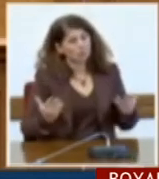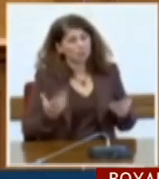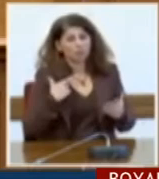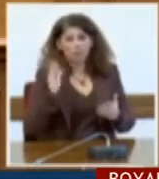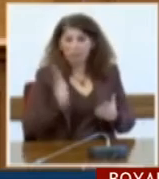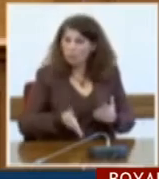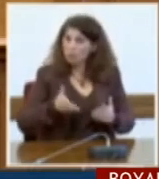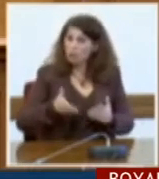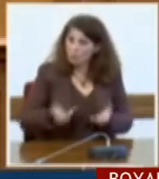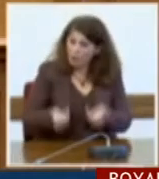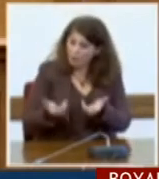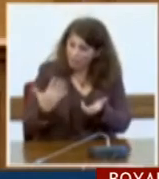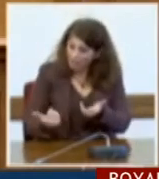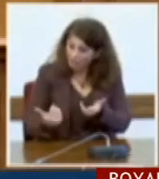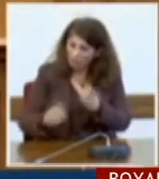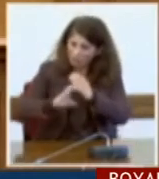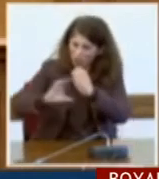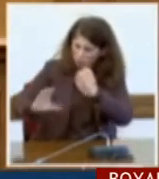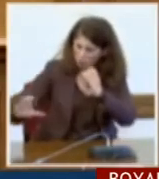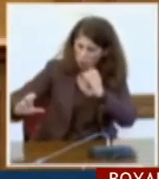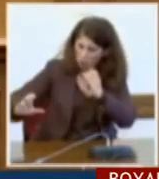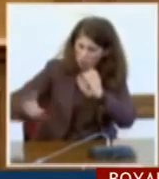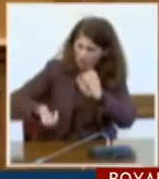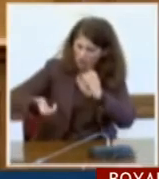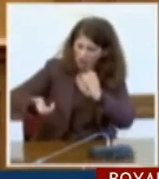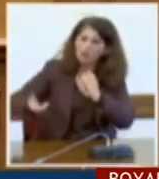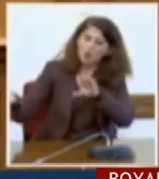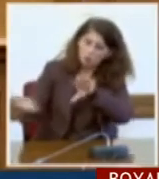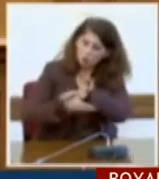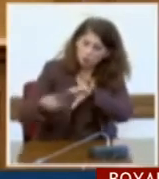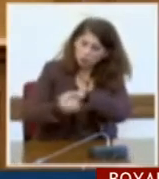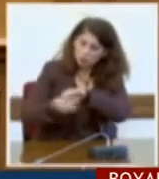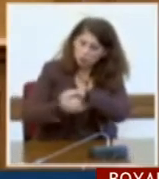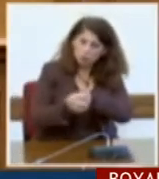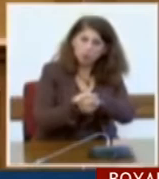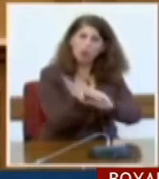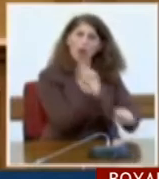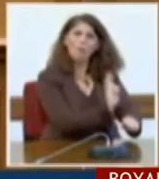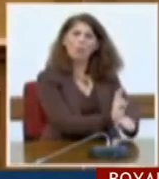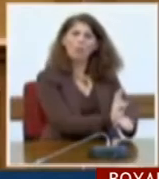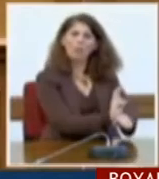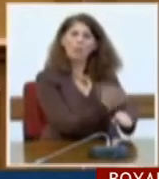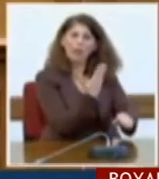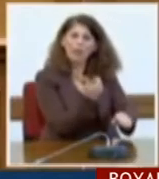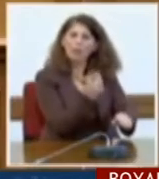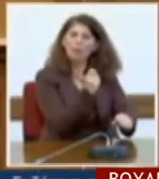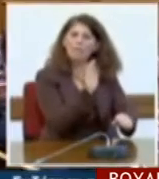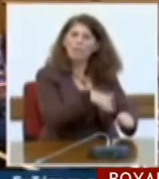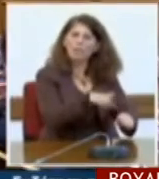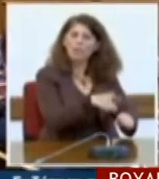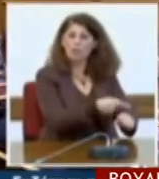απορροφούμε τις γρήγορες διακυμάνσεις στην τιμή του φυσικού αερίου, τις οποίες είδαμε δυστυχώς τους τελευταίους